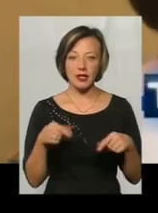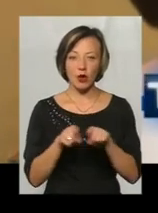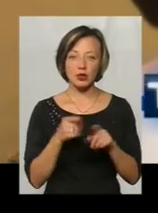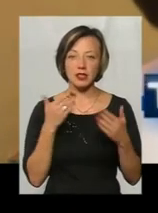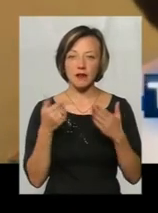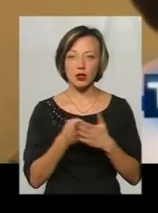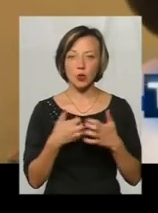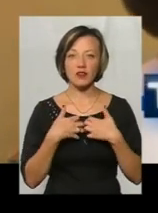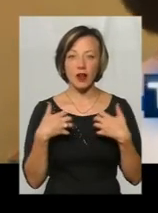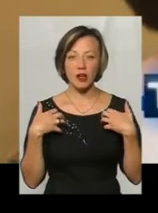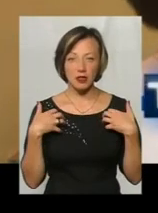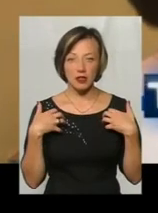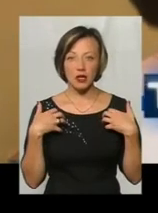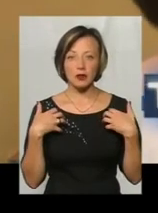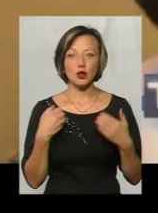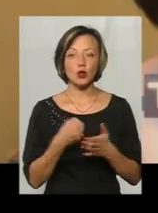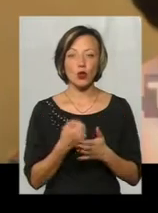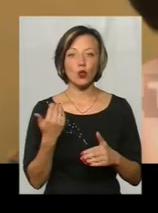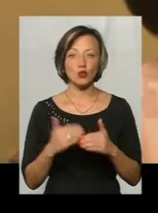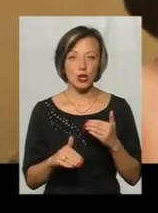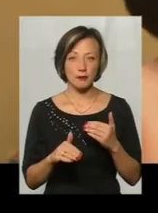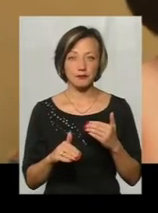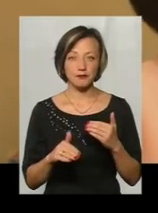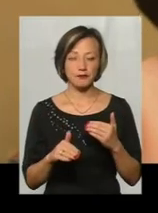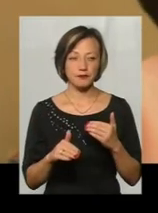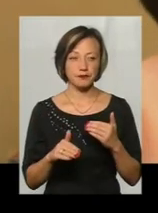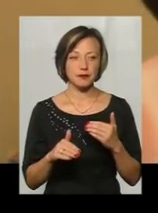до тварин, до вже